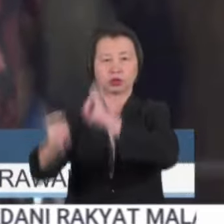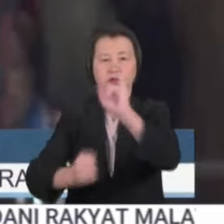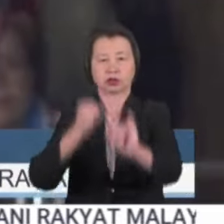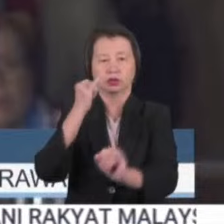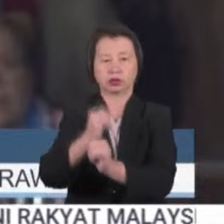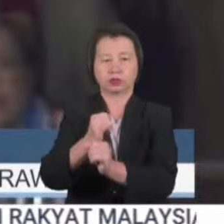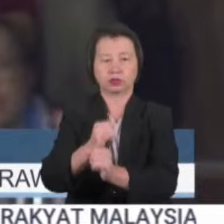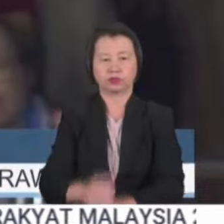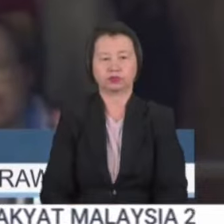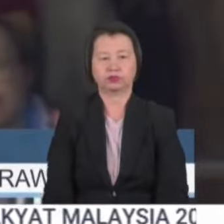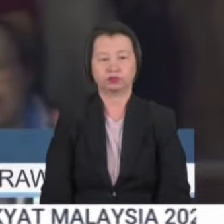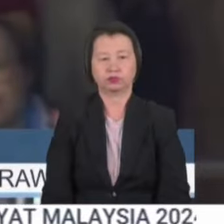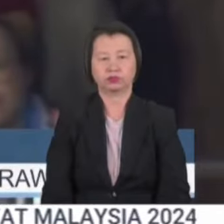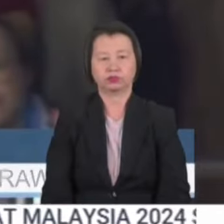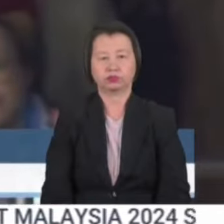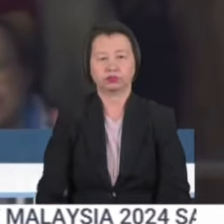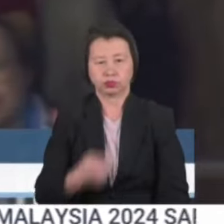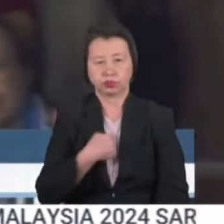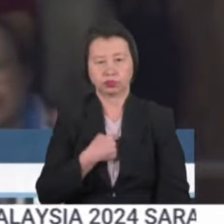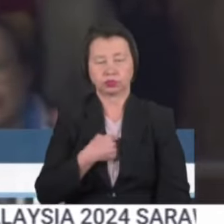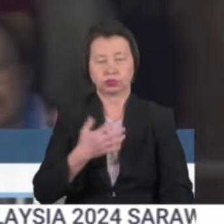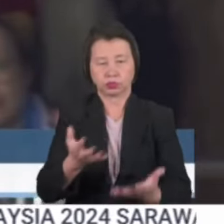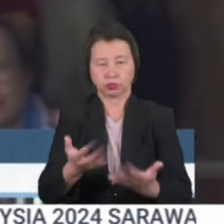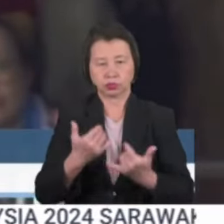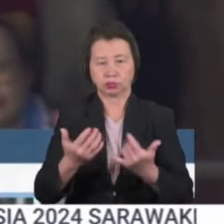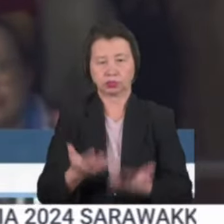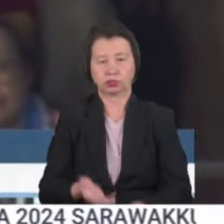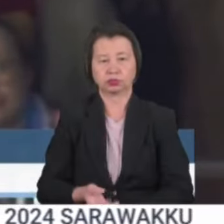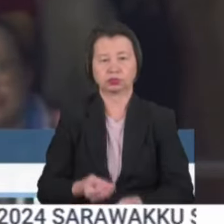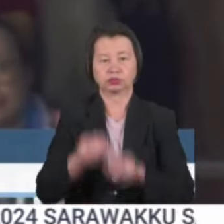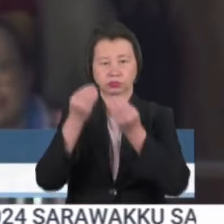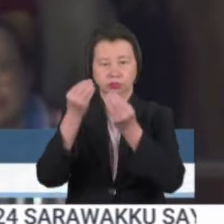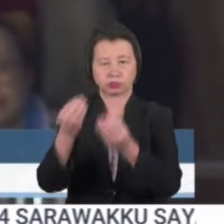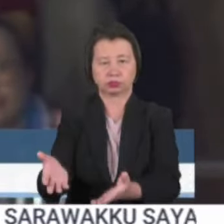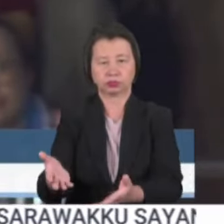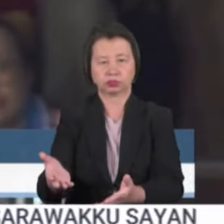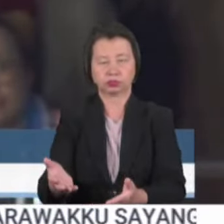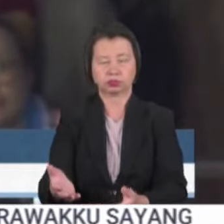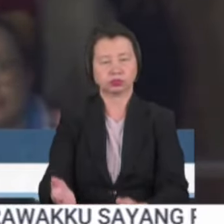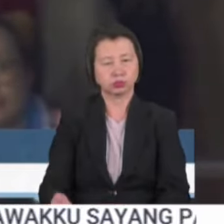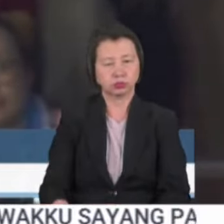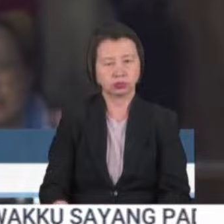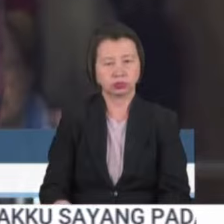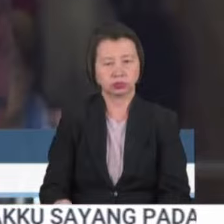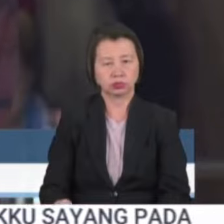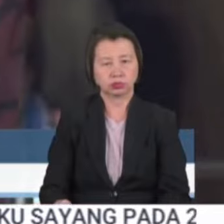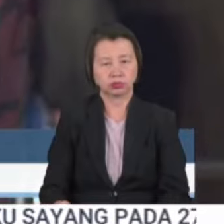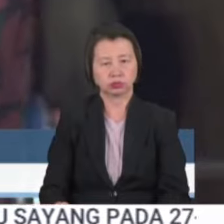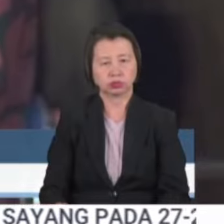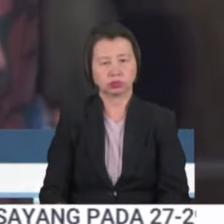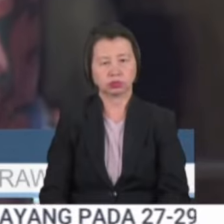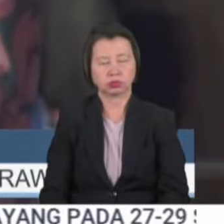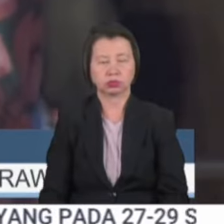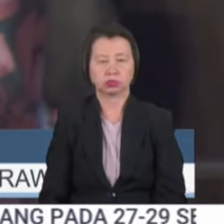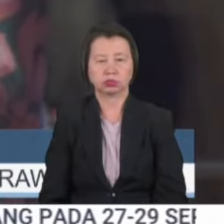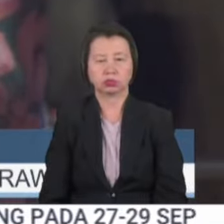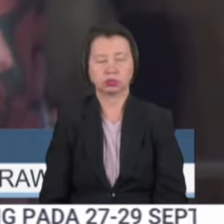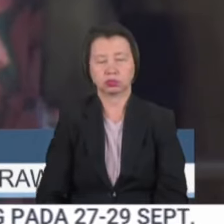Oleh itu, saya ingin hendak menyatakan dengan sukacitanya Sarawak akan memberi